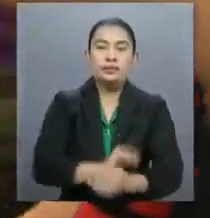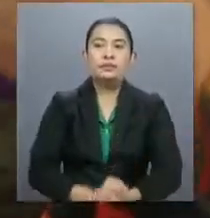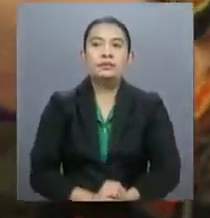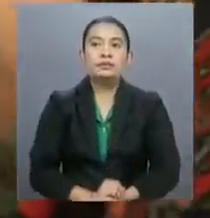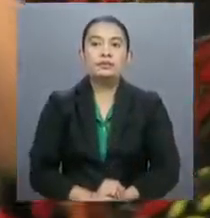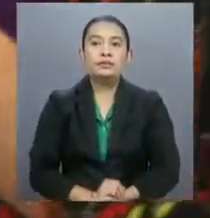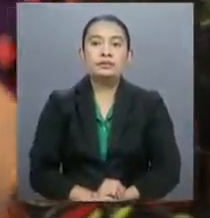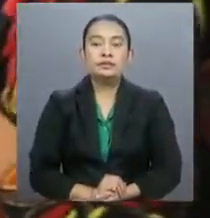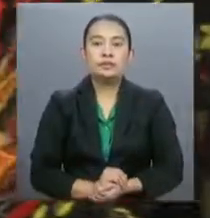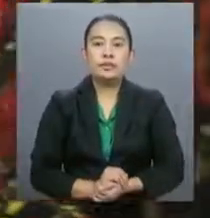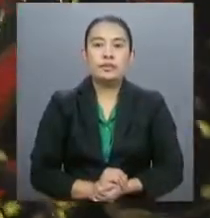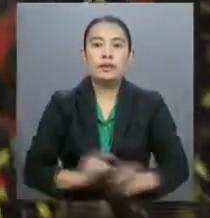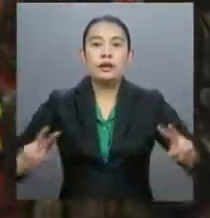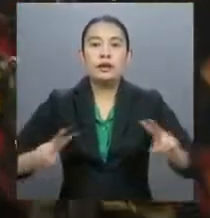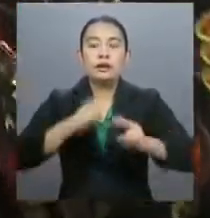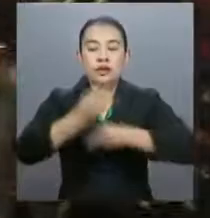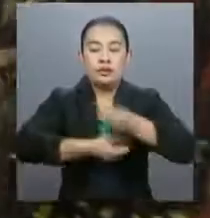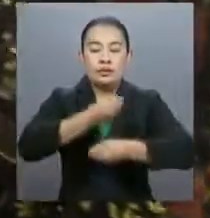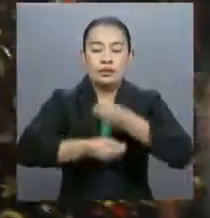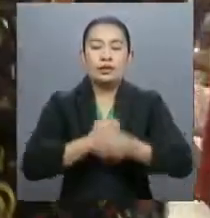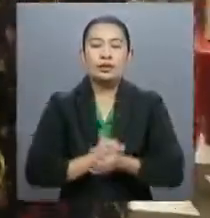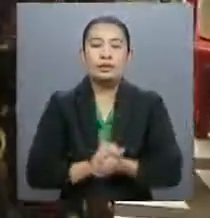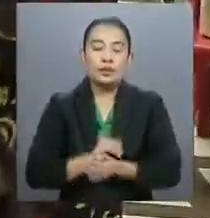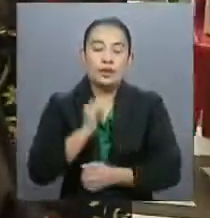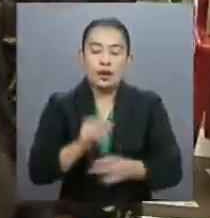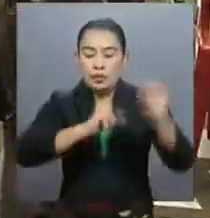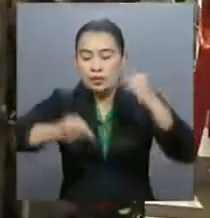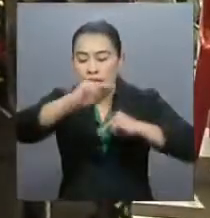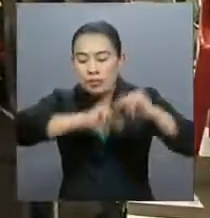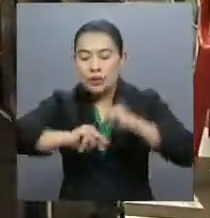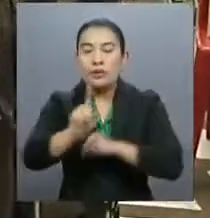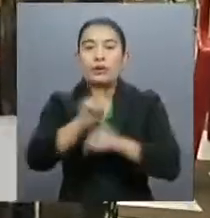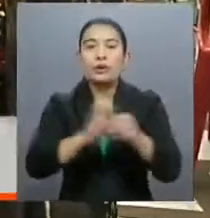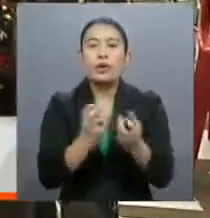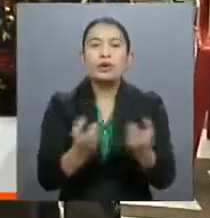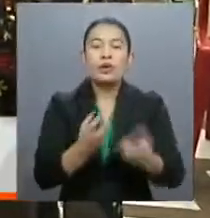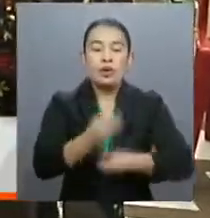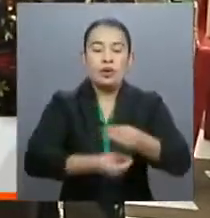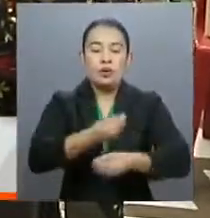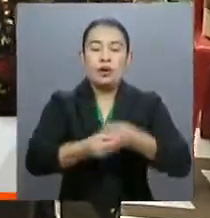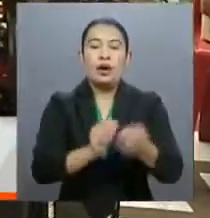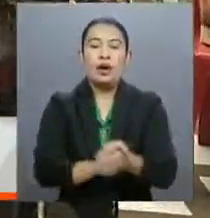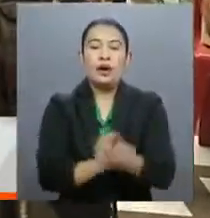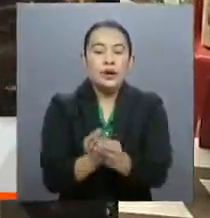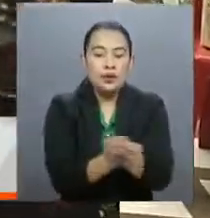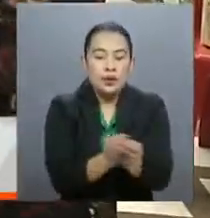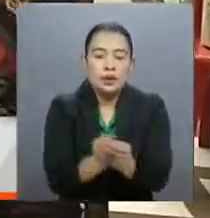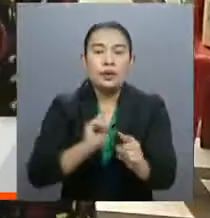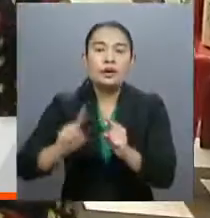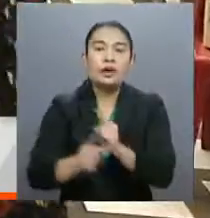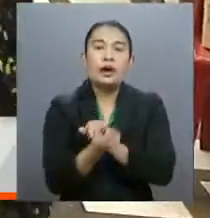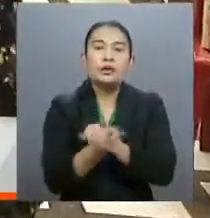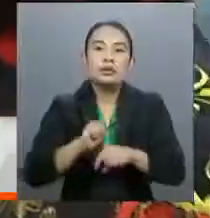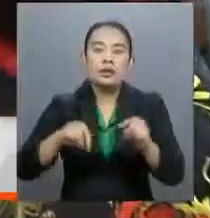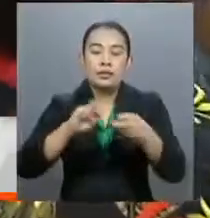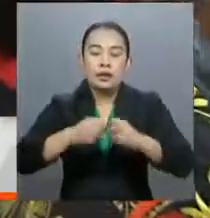ผู้ตรวจราชการกระทรวงพาณิชย์ยังคงลงพื้นที่ตรวจสอบสถานการณ์ราคาสินค้าอาหารสดที่อาจได้รับผลกระทบจากปัญห